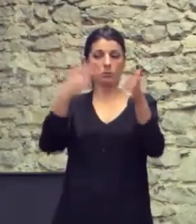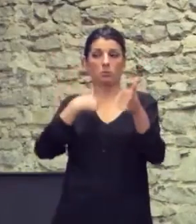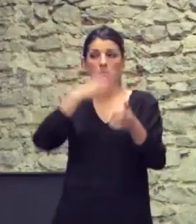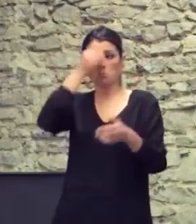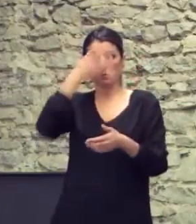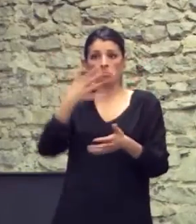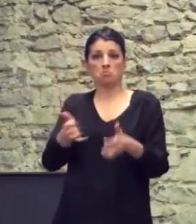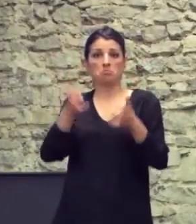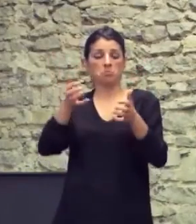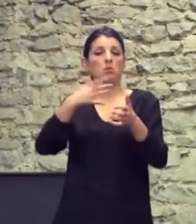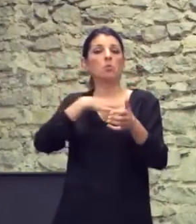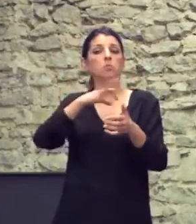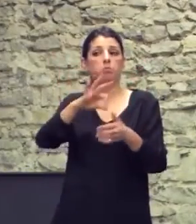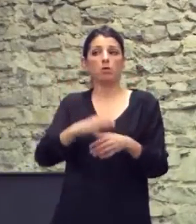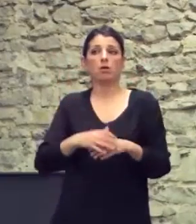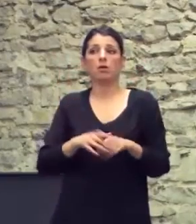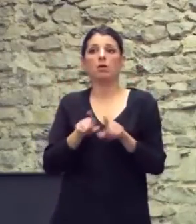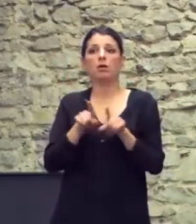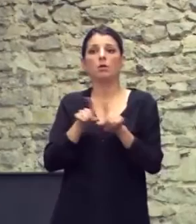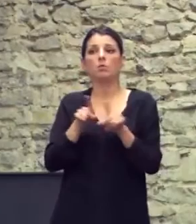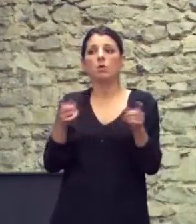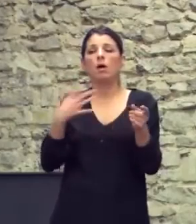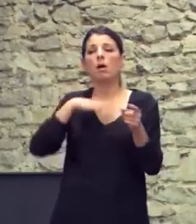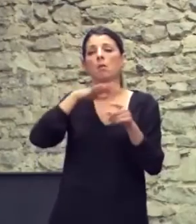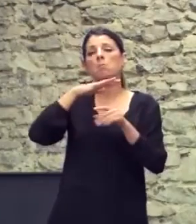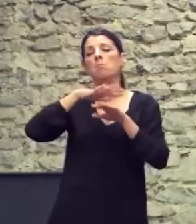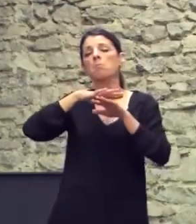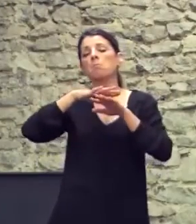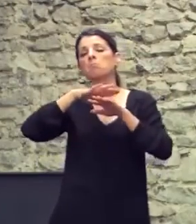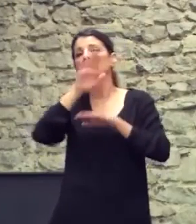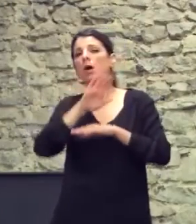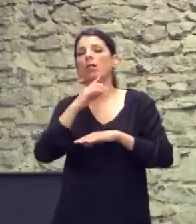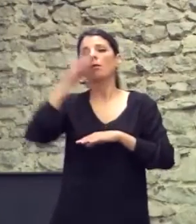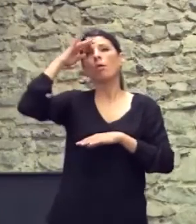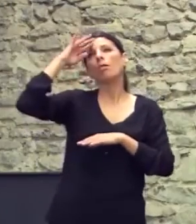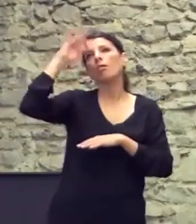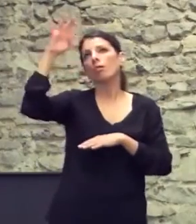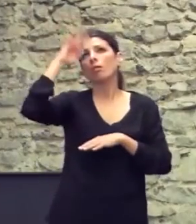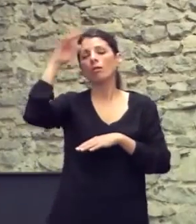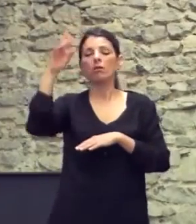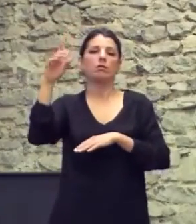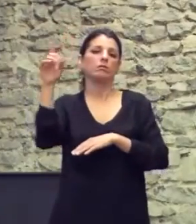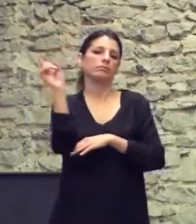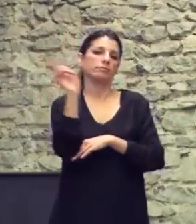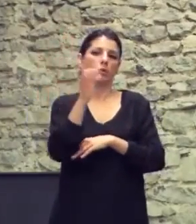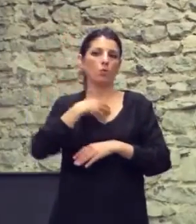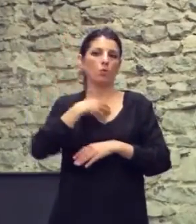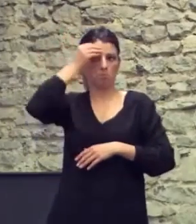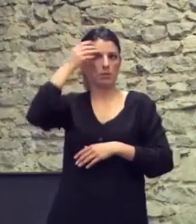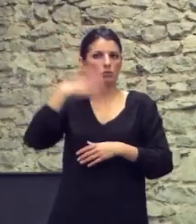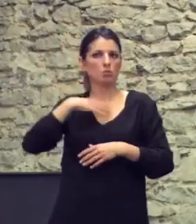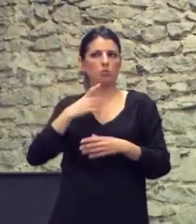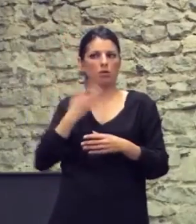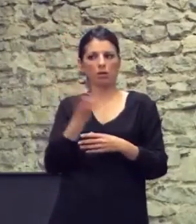hori horrek funtzionatzen duela, baina zaigula gustatzen eta utopikoak ez duela inoiz funtzionatuko. Nik uste dut badagoela hor bi gauza hauek